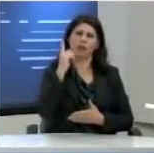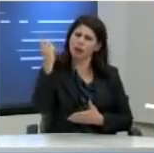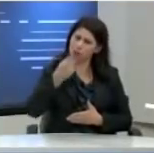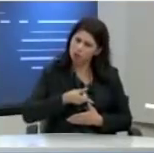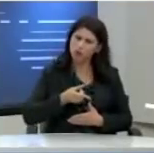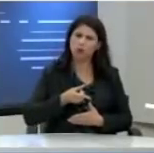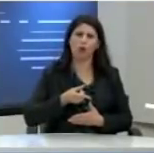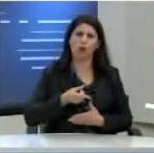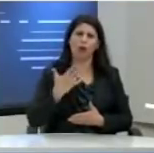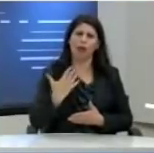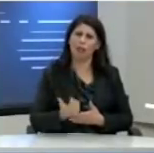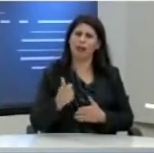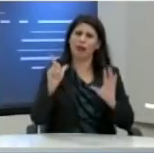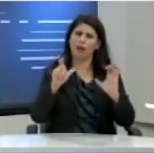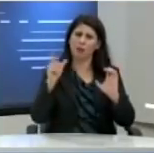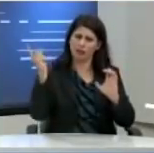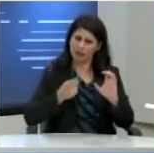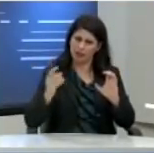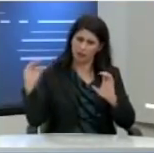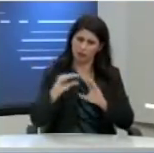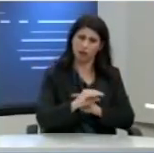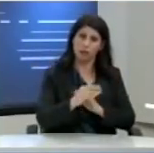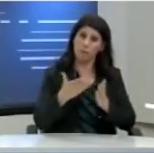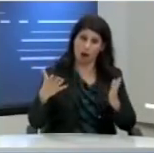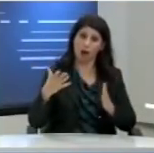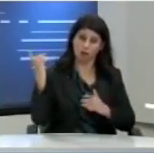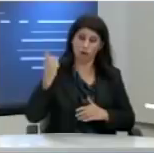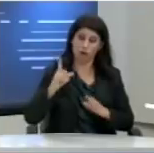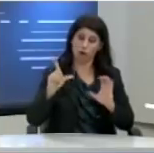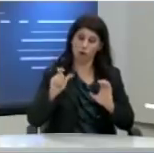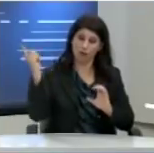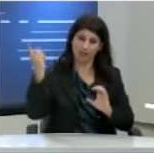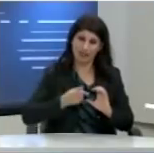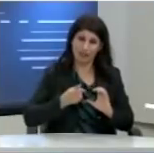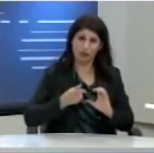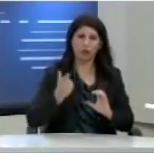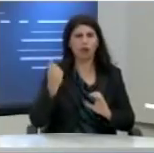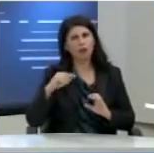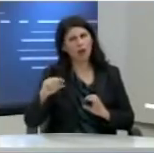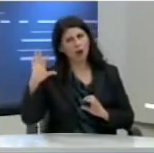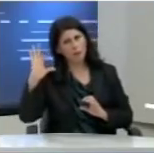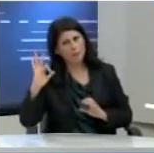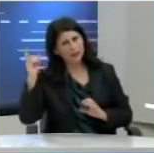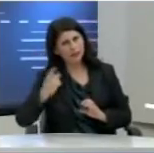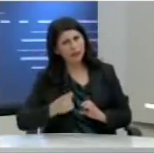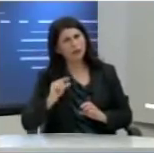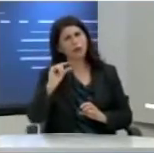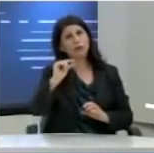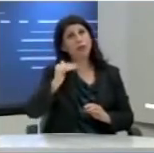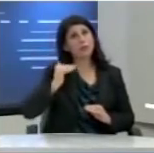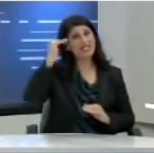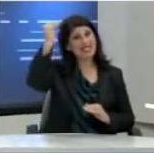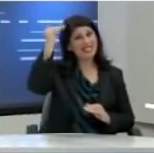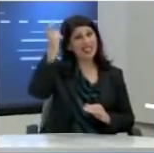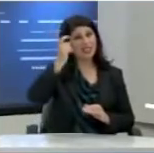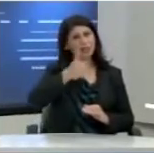μέρος θα είναι το 70%, πολύ μεγάλο μέρος, για ένα μέρος το 50% και για ένα μέρος των υψηλότερων